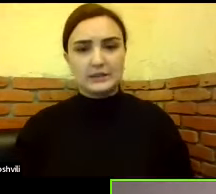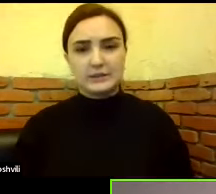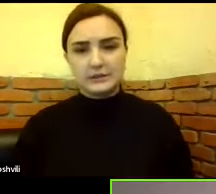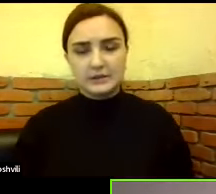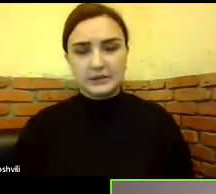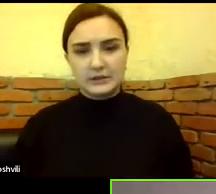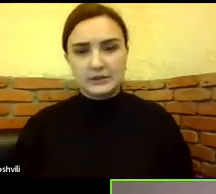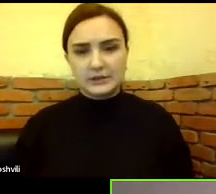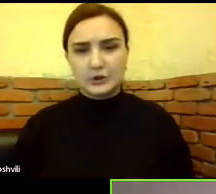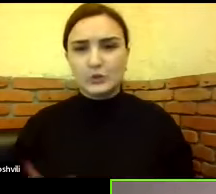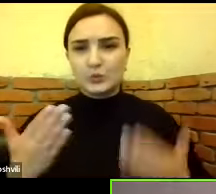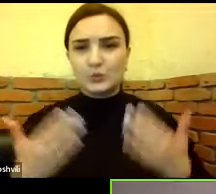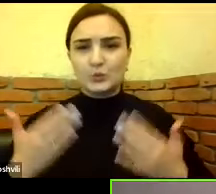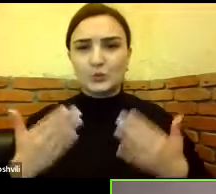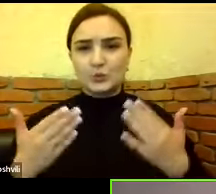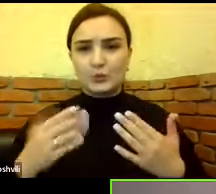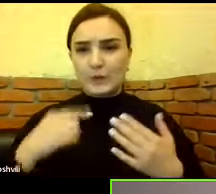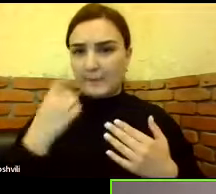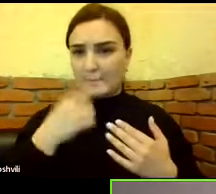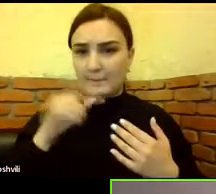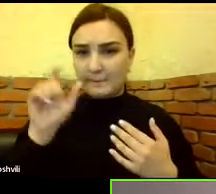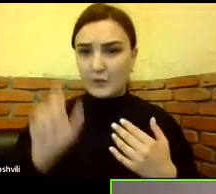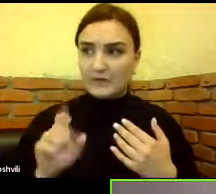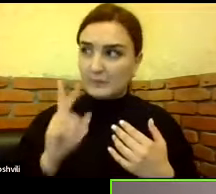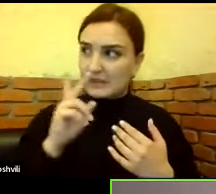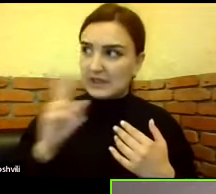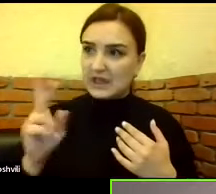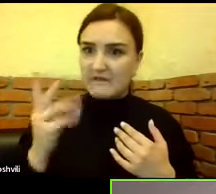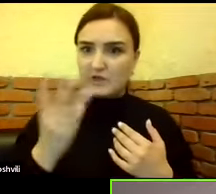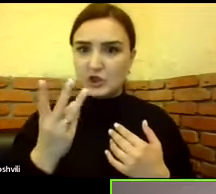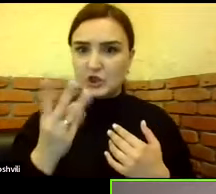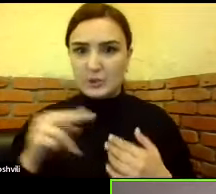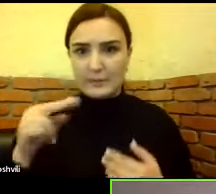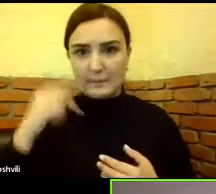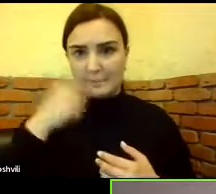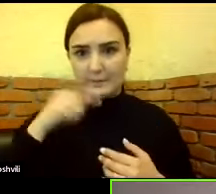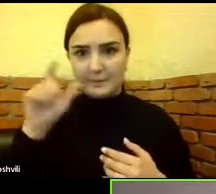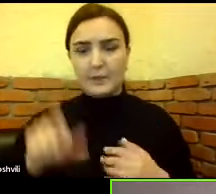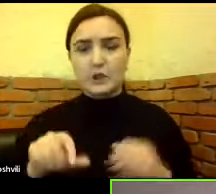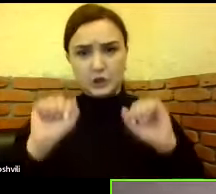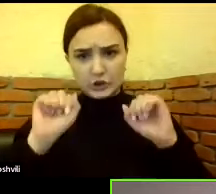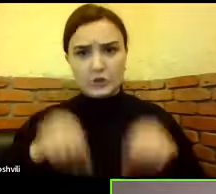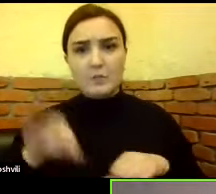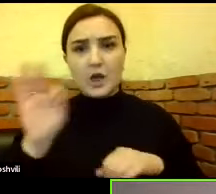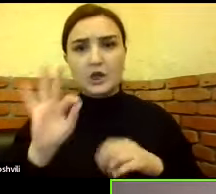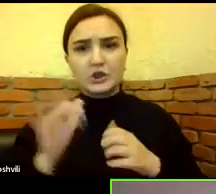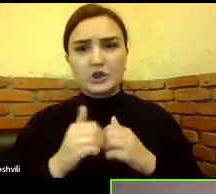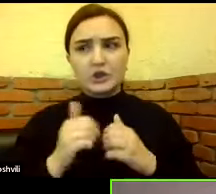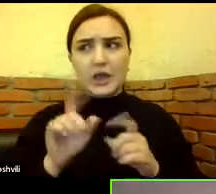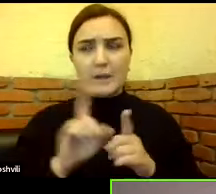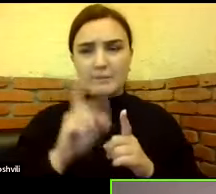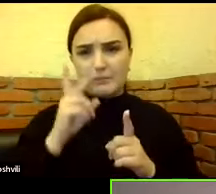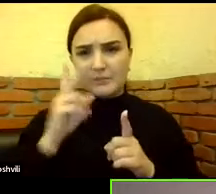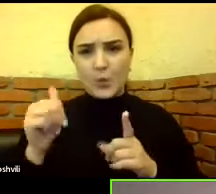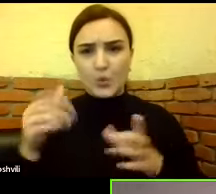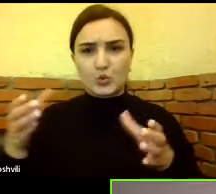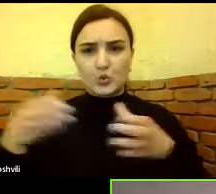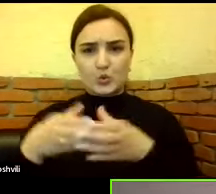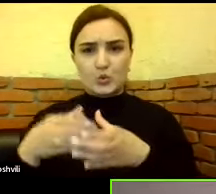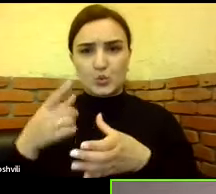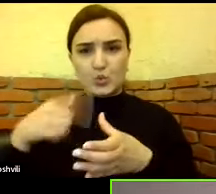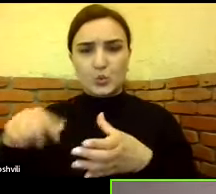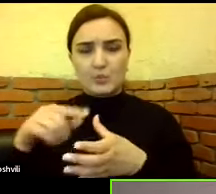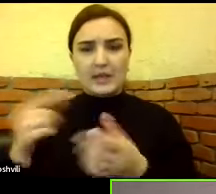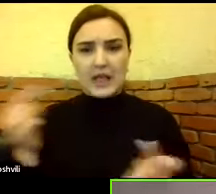თუ პიროვნებას ხედავენ რა შეშიმ პირებში, იმიტომ რომ ხშირად შეშიმ პირებს განიხილავენ რაღაც კონკრეტულ ჯგუფს, რომლებიც ყველა